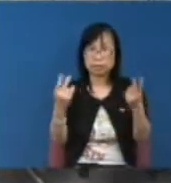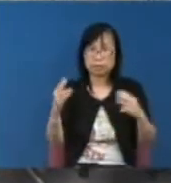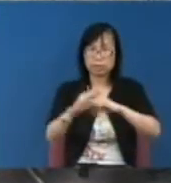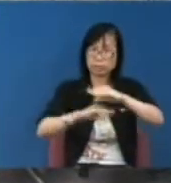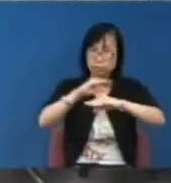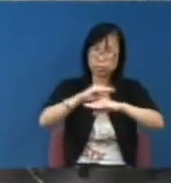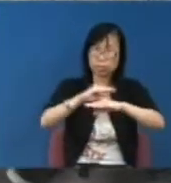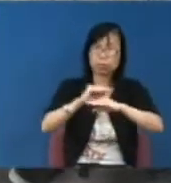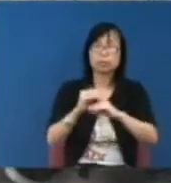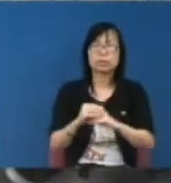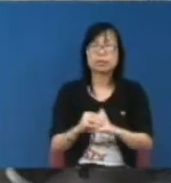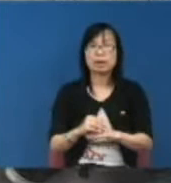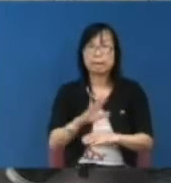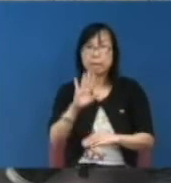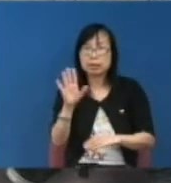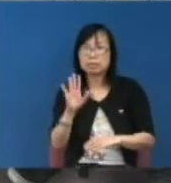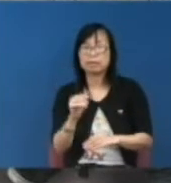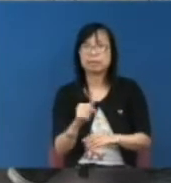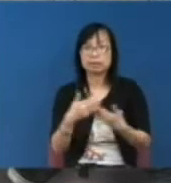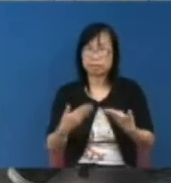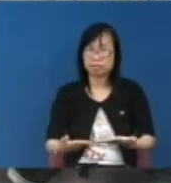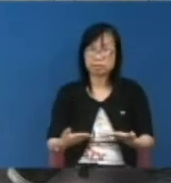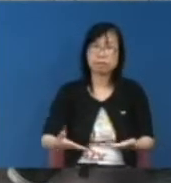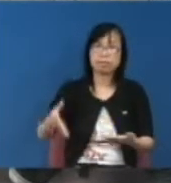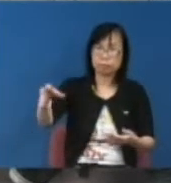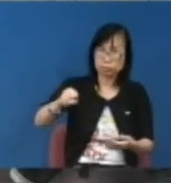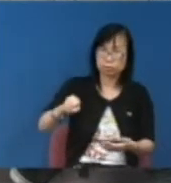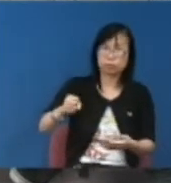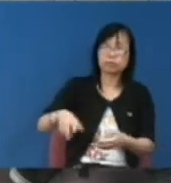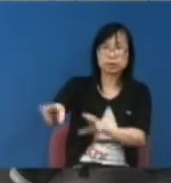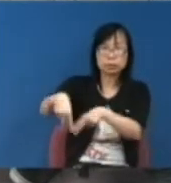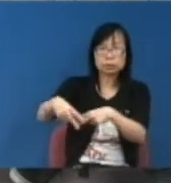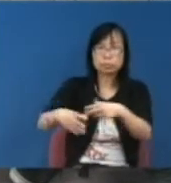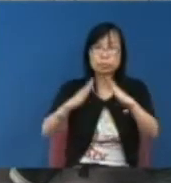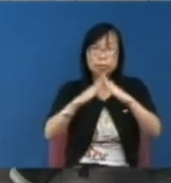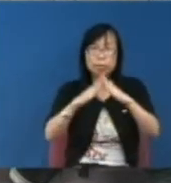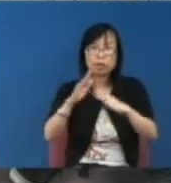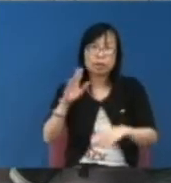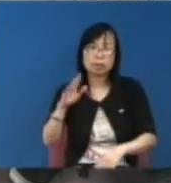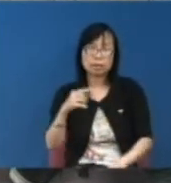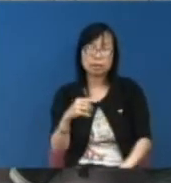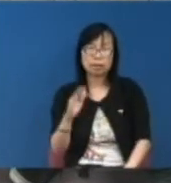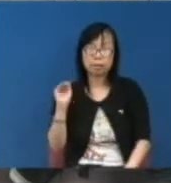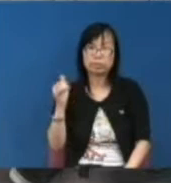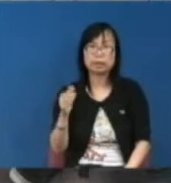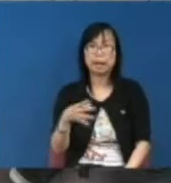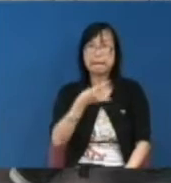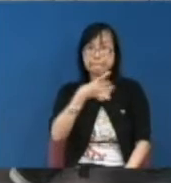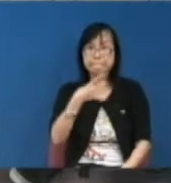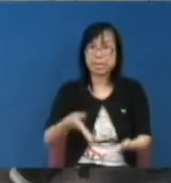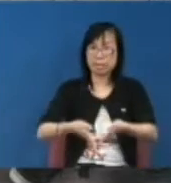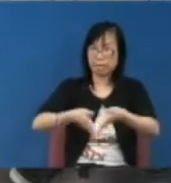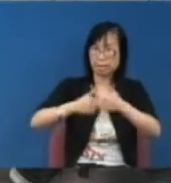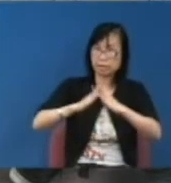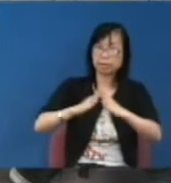群，唔係單止我哋而家現時用緊嘅村屋啦，咁可否係即係由未起之前咧